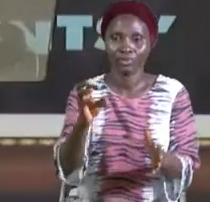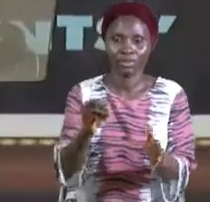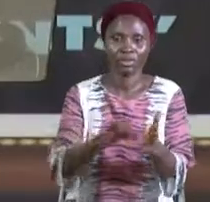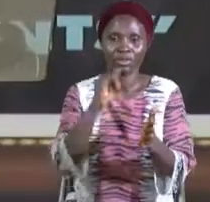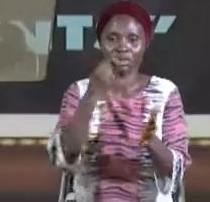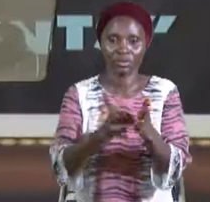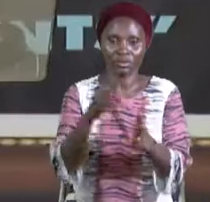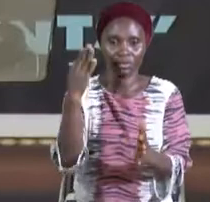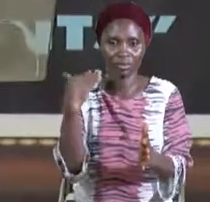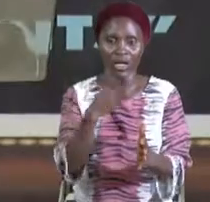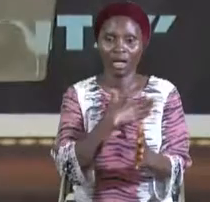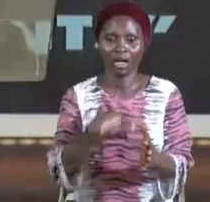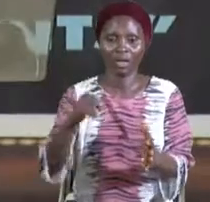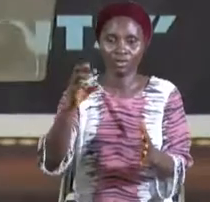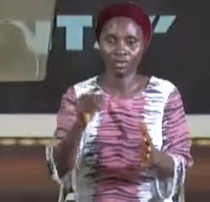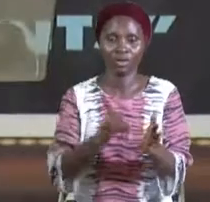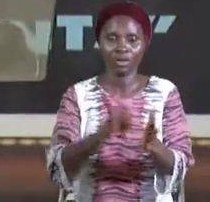écrit.